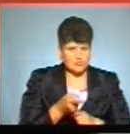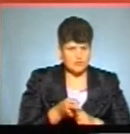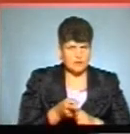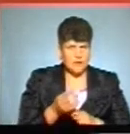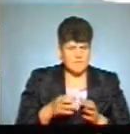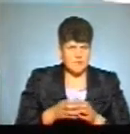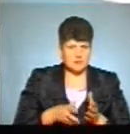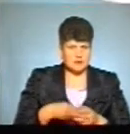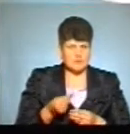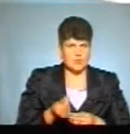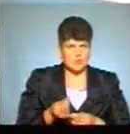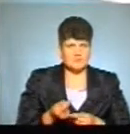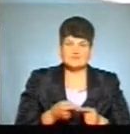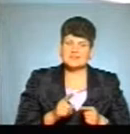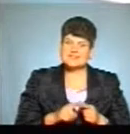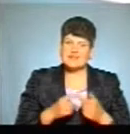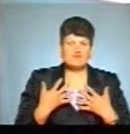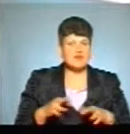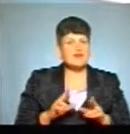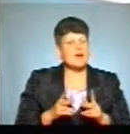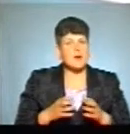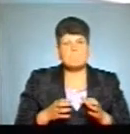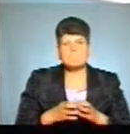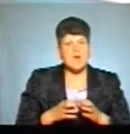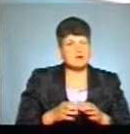заставу? Тут це вже як партія прийме,